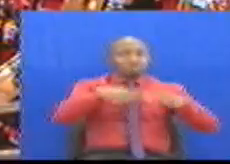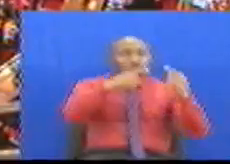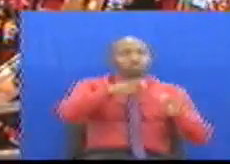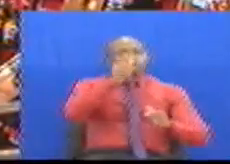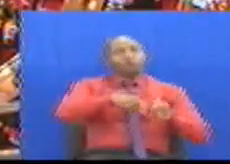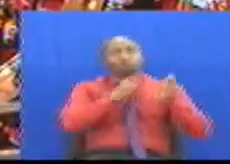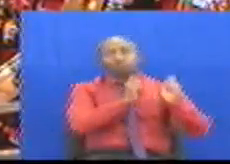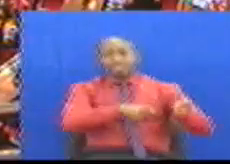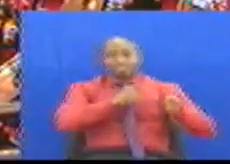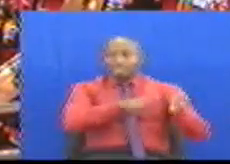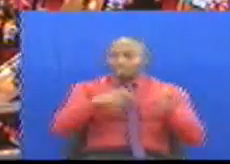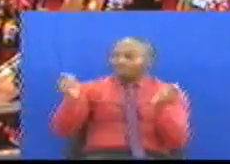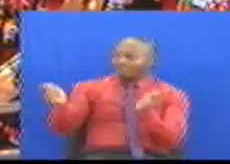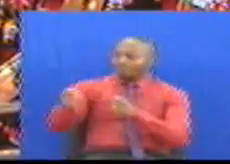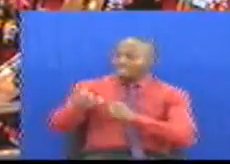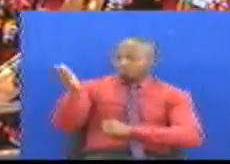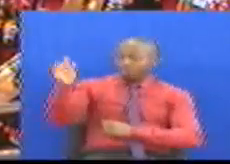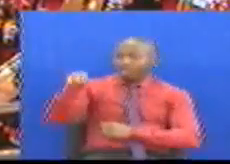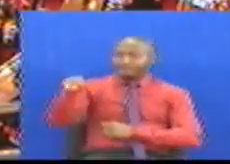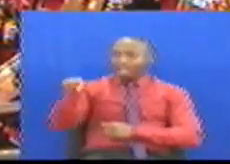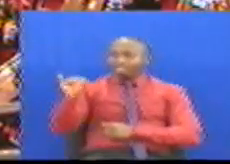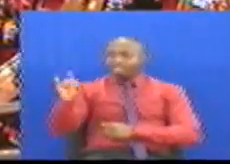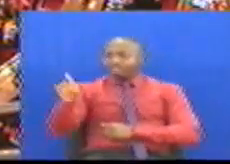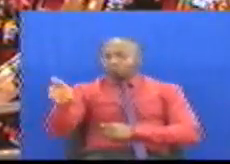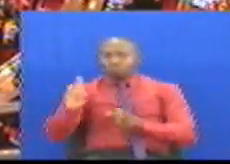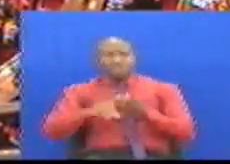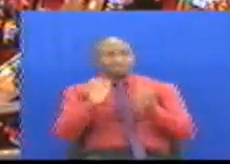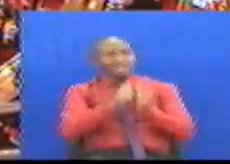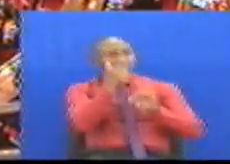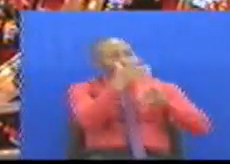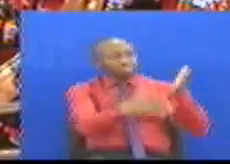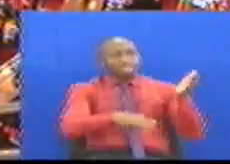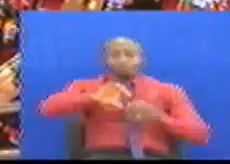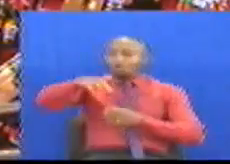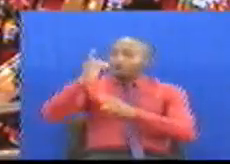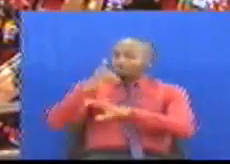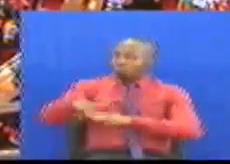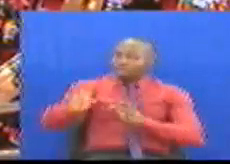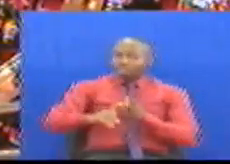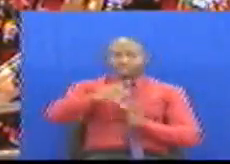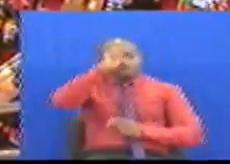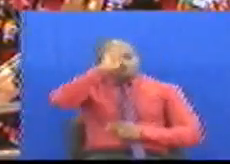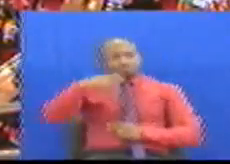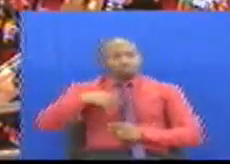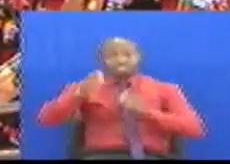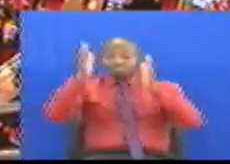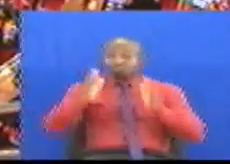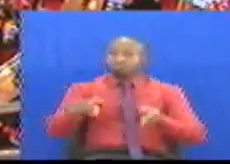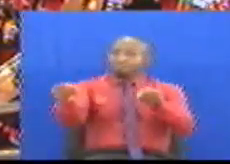na wafugaji wa kule Magindu na masuala kadha ya kadha wa mkoa wa Pwani. Mheshimiwa Waziri Mkuu amenipa nafasi